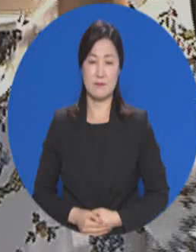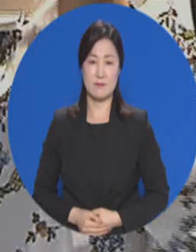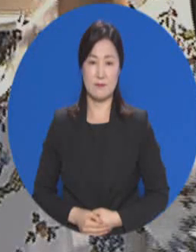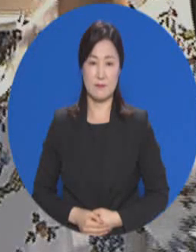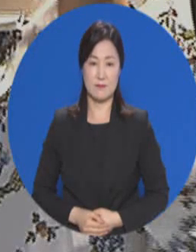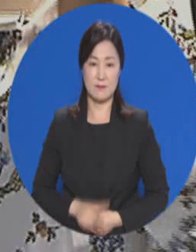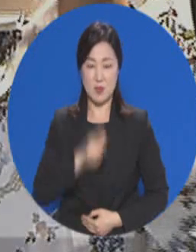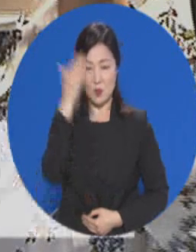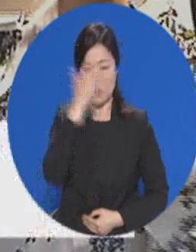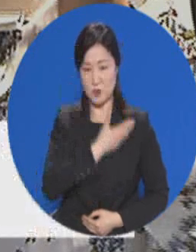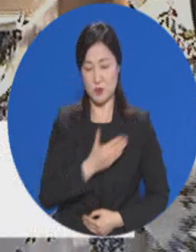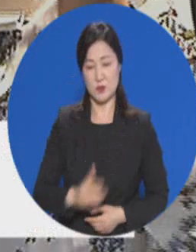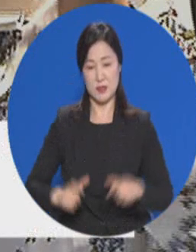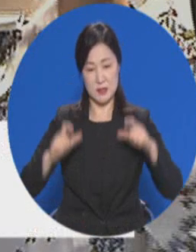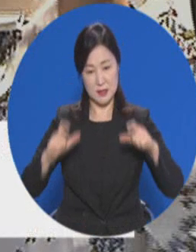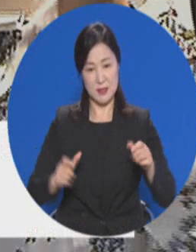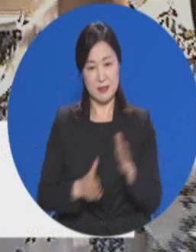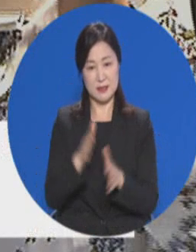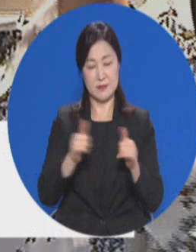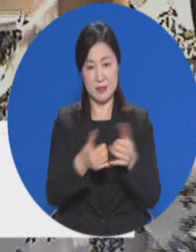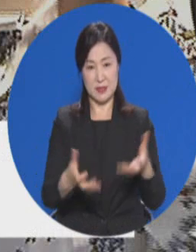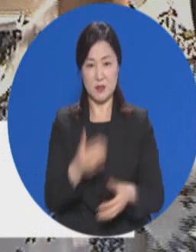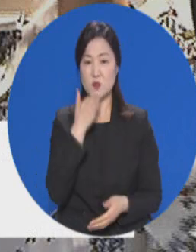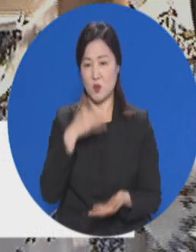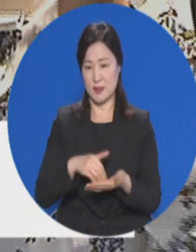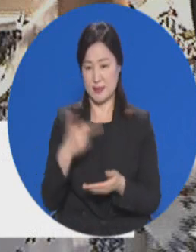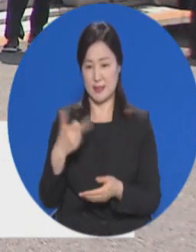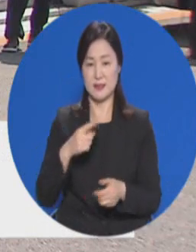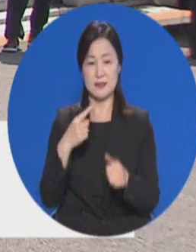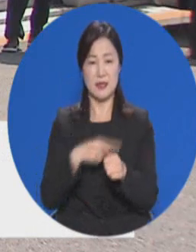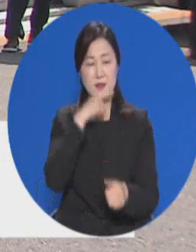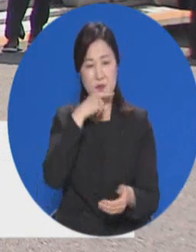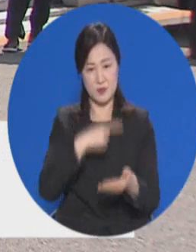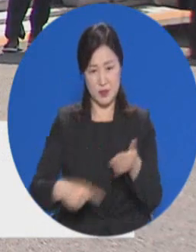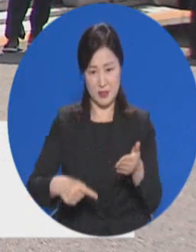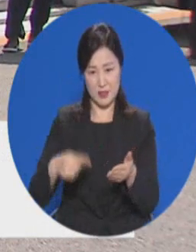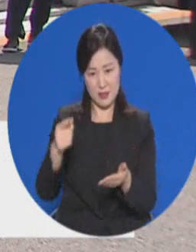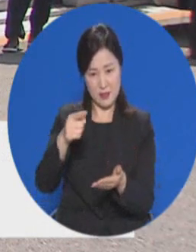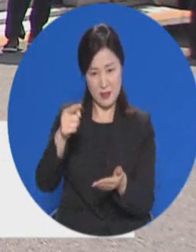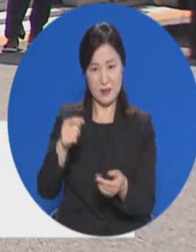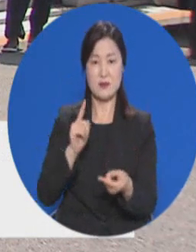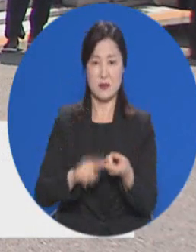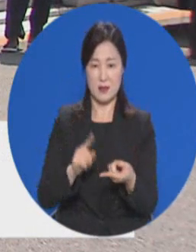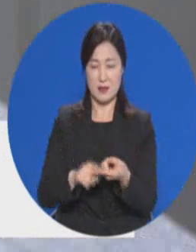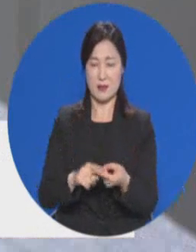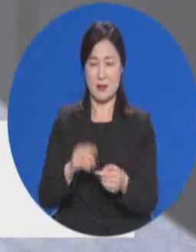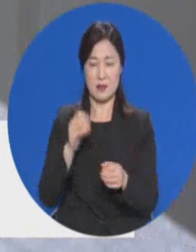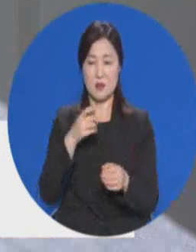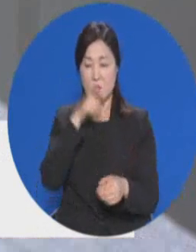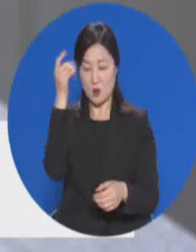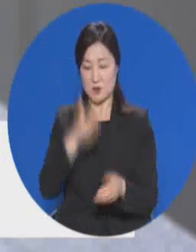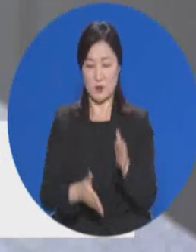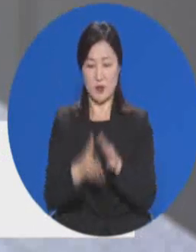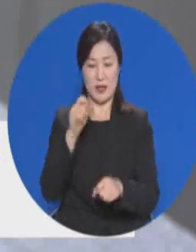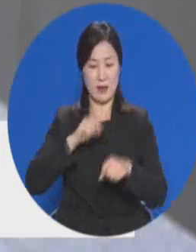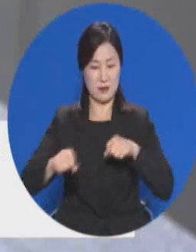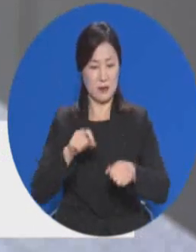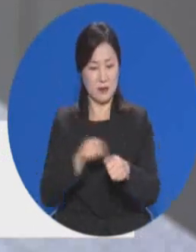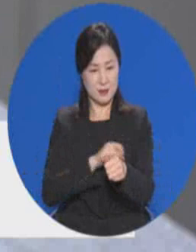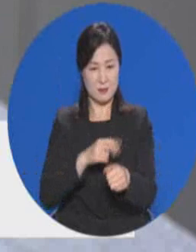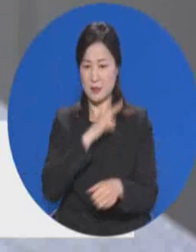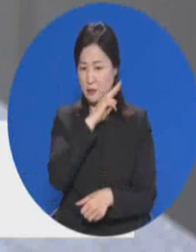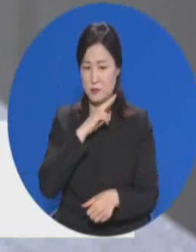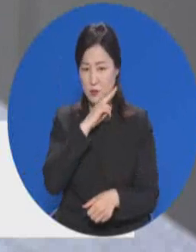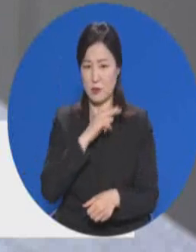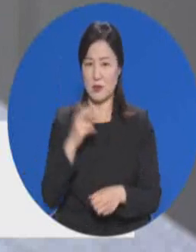여수 지역 시민단체가 돌산 지역 자연환경 훼손 행위와 관련된 여수시의 행정특혜 의혹에 대해 감사원의 공익감사를